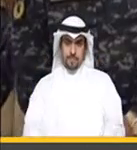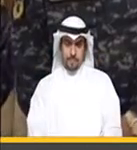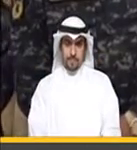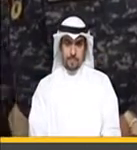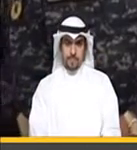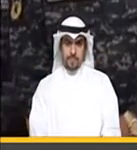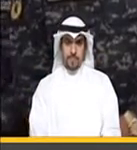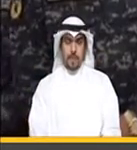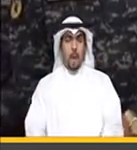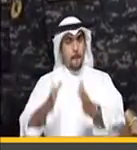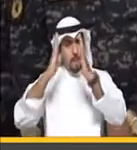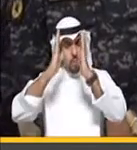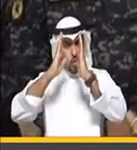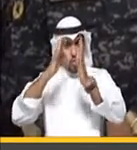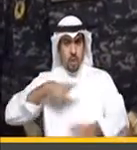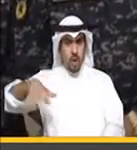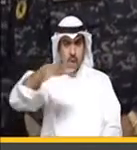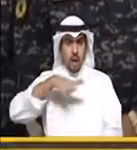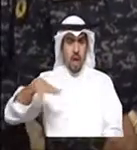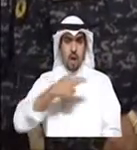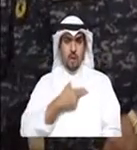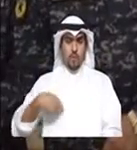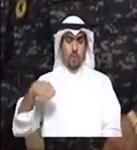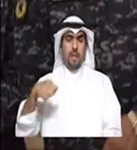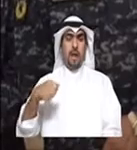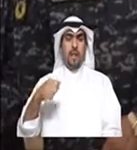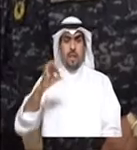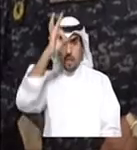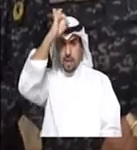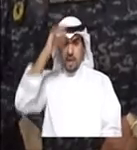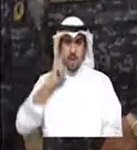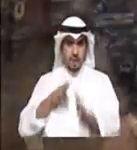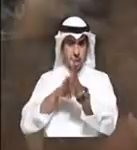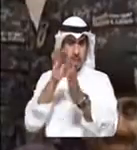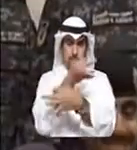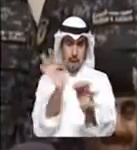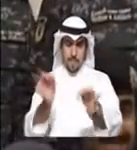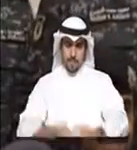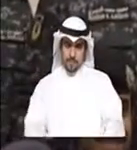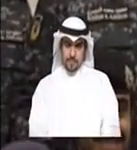مبروكين وإن شاء الله مزيد من التقدم في المجالات الأخرى.